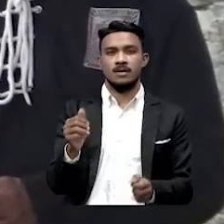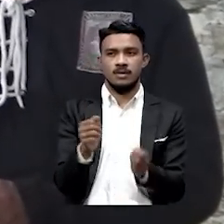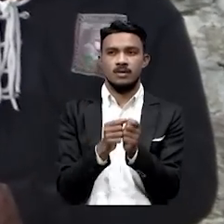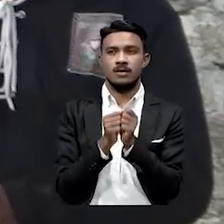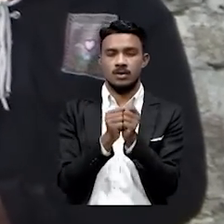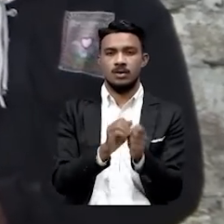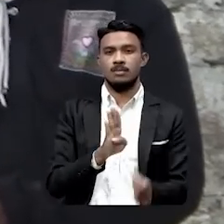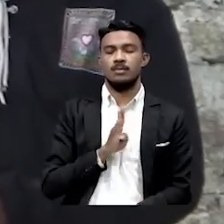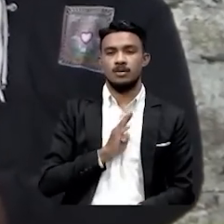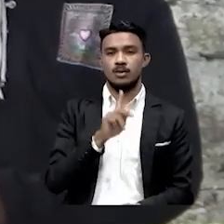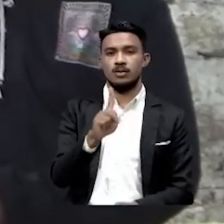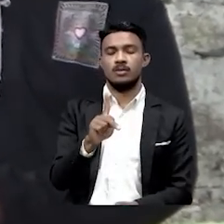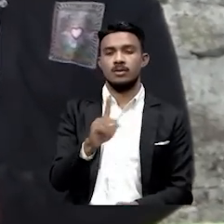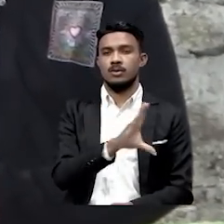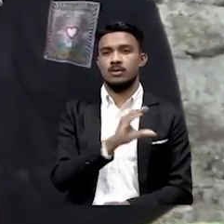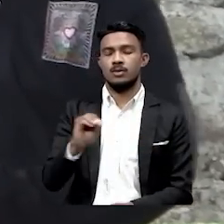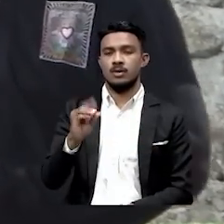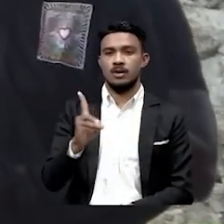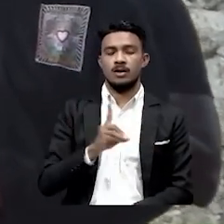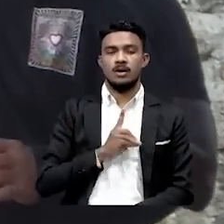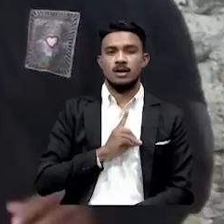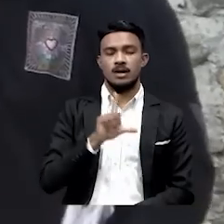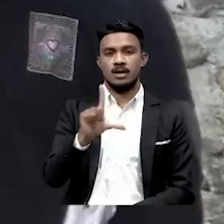ranting bebono nomor ranting delta.